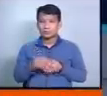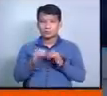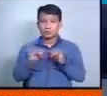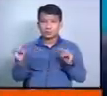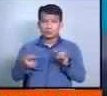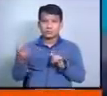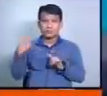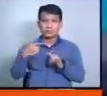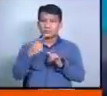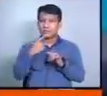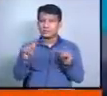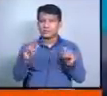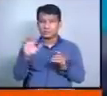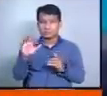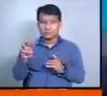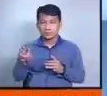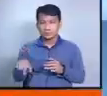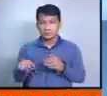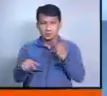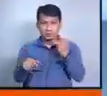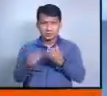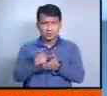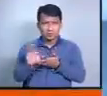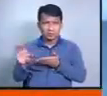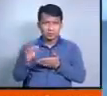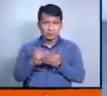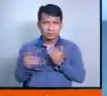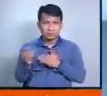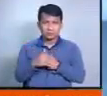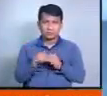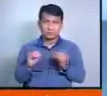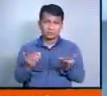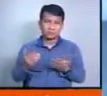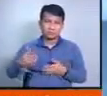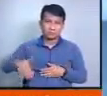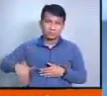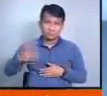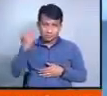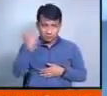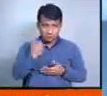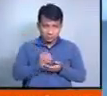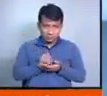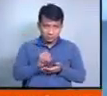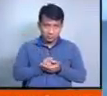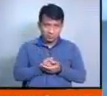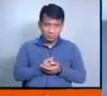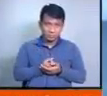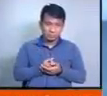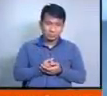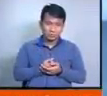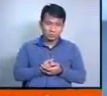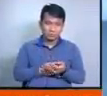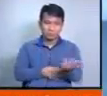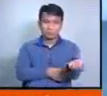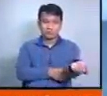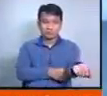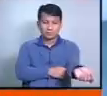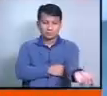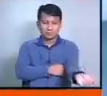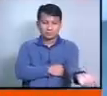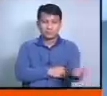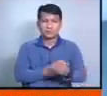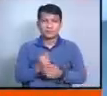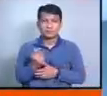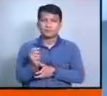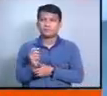una kanina. Opo. Ba't kayo nagka-cash advance? Kasi eh, delayed. Siyempre kulang po yung sahod namin sa isang... Kasi kulang sahod.